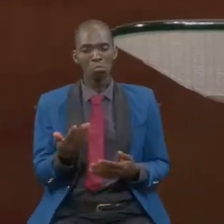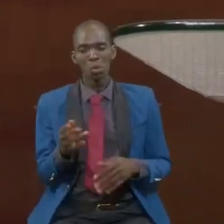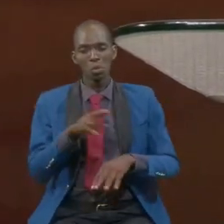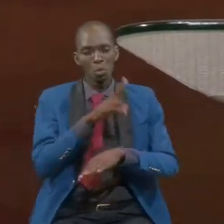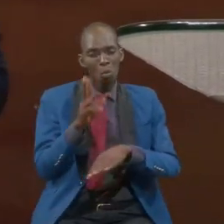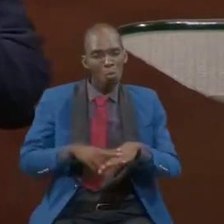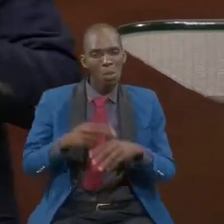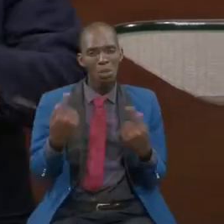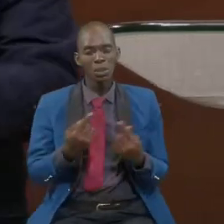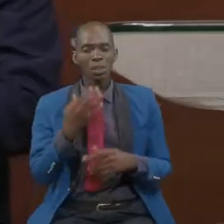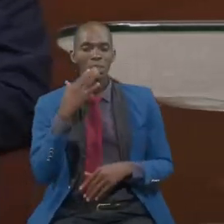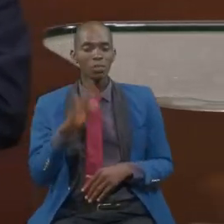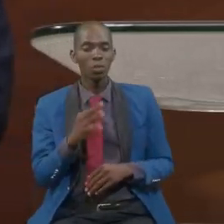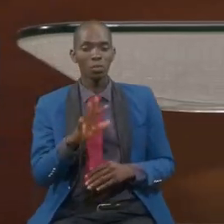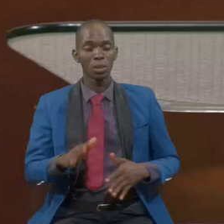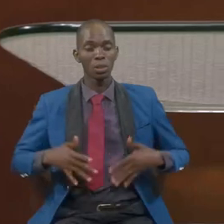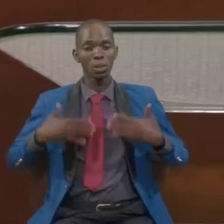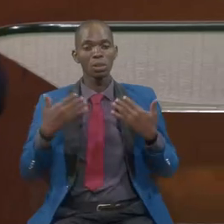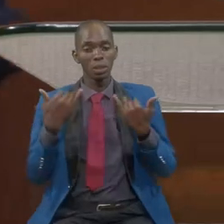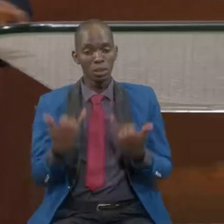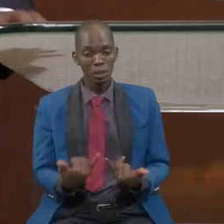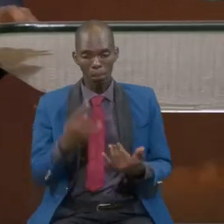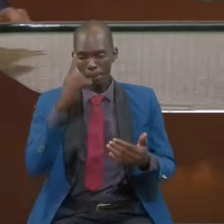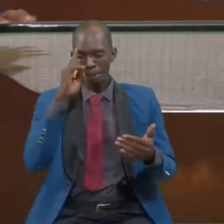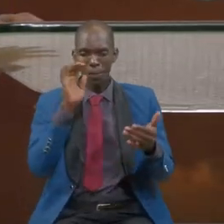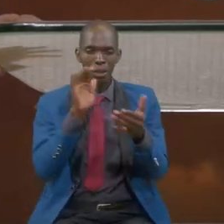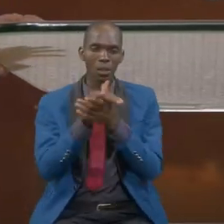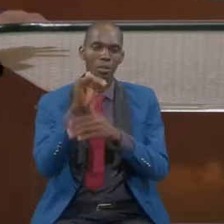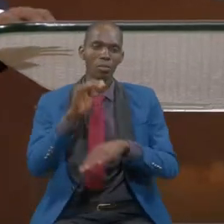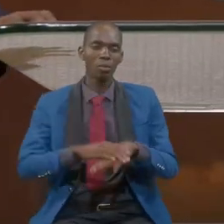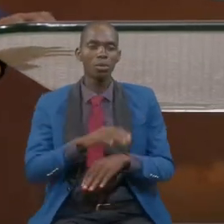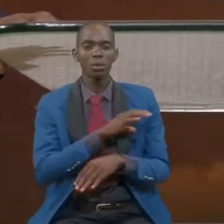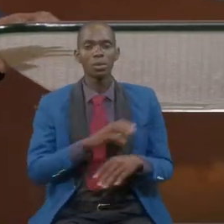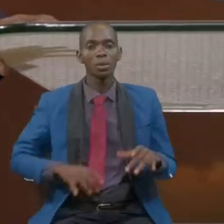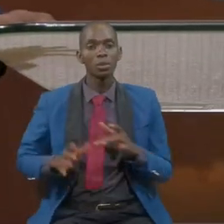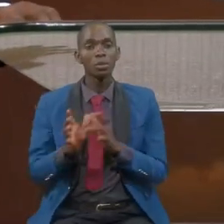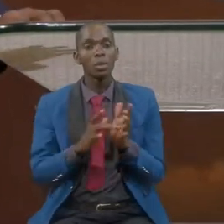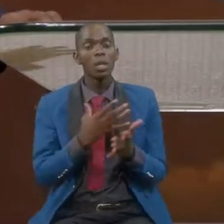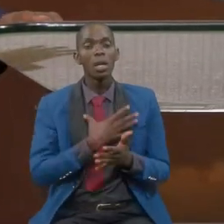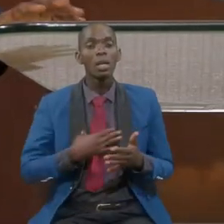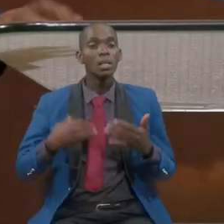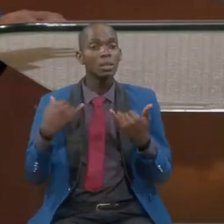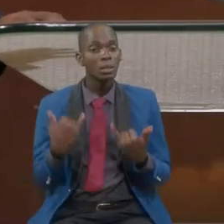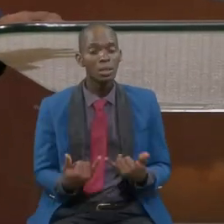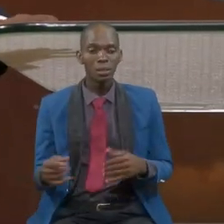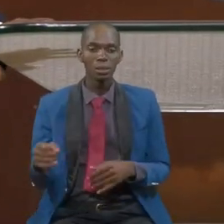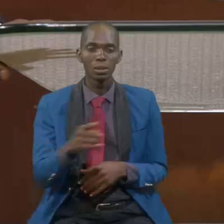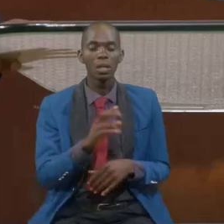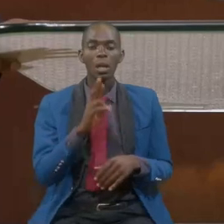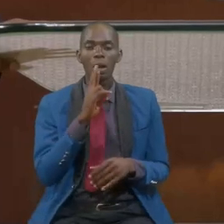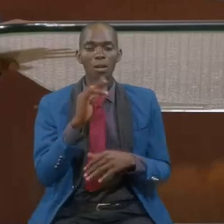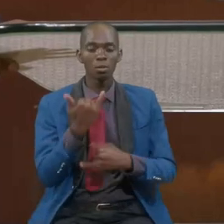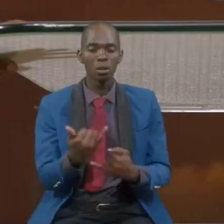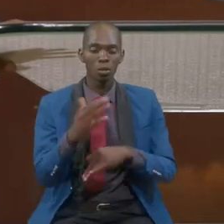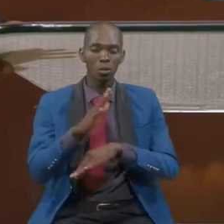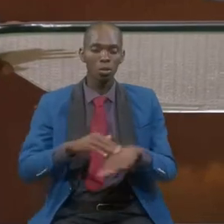péchés communs et les péchés habituel de leur vie maintenant ils ont créé au Seigneur Jésus-Christ et maintenant ils sont